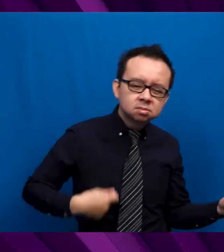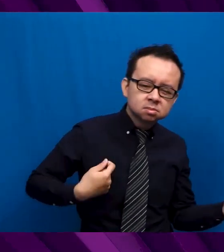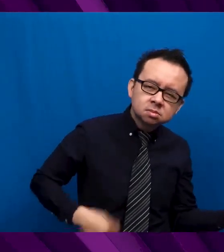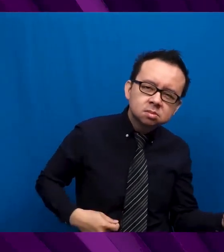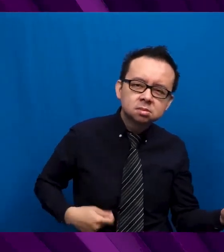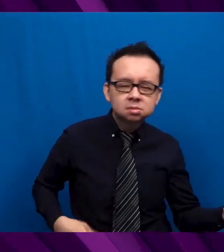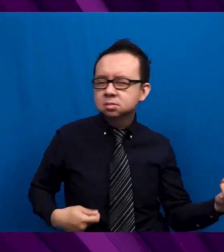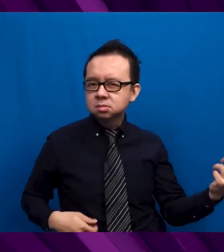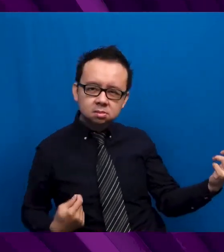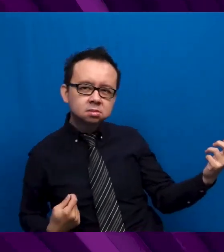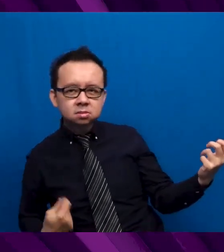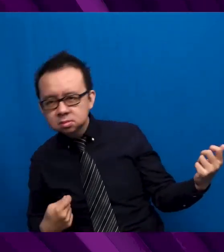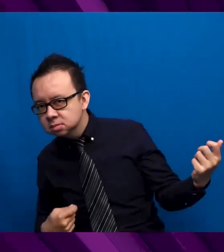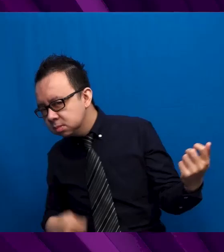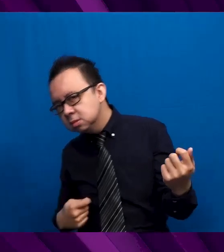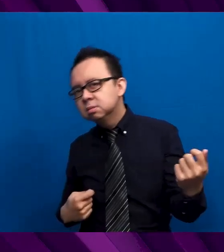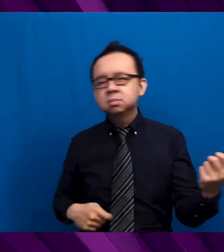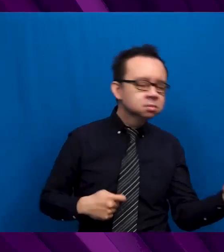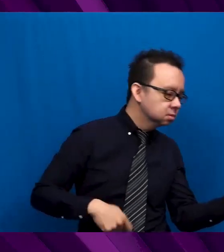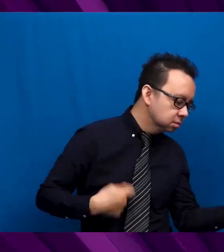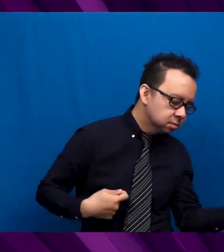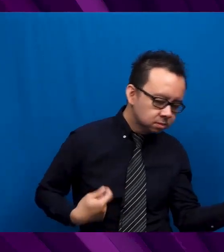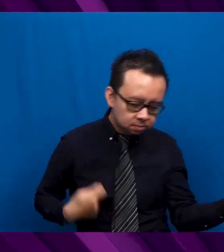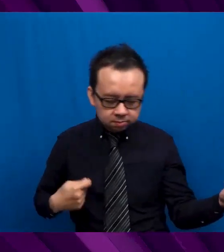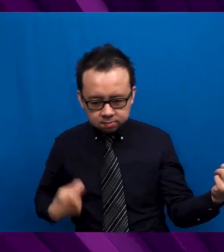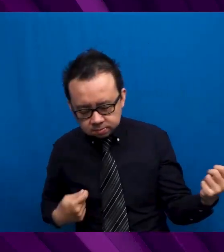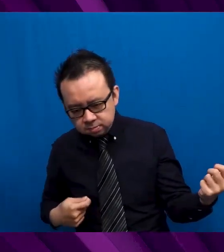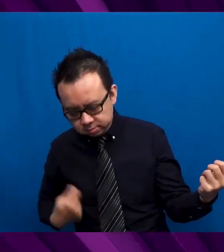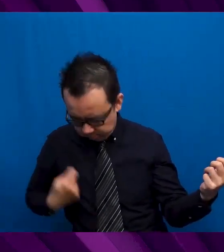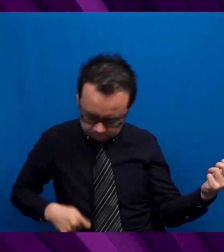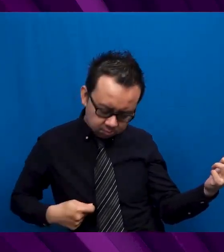yang menyediakan bagi kami.